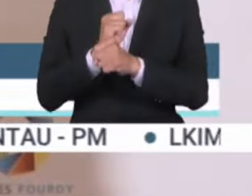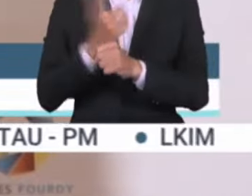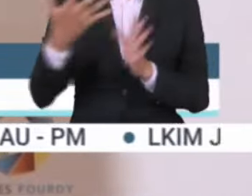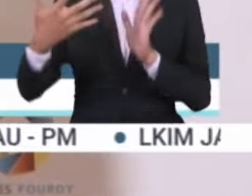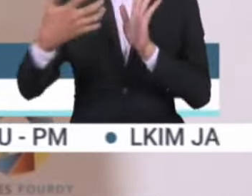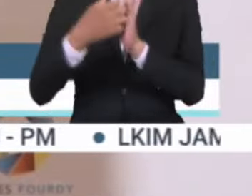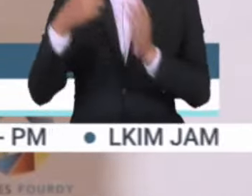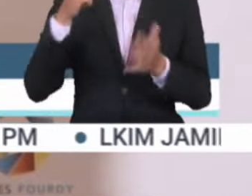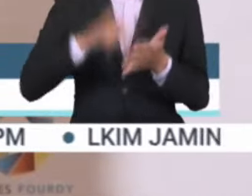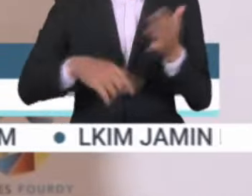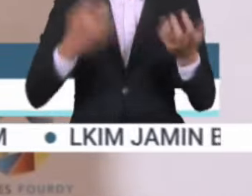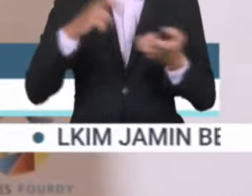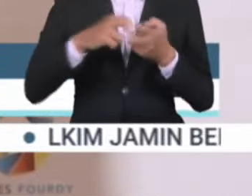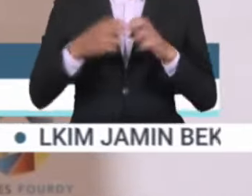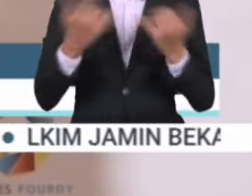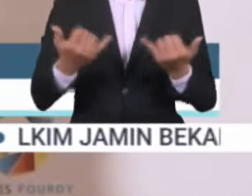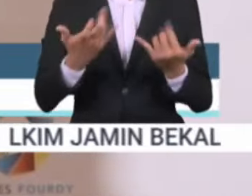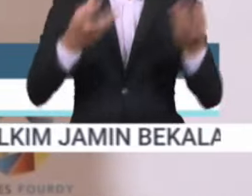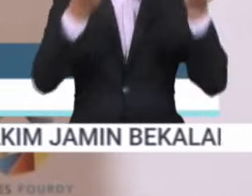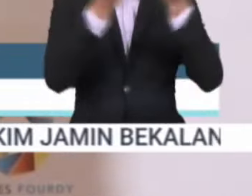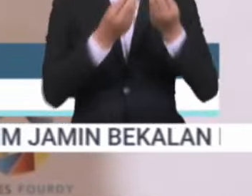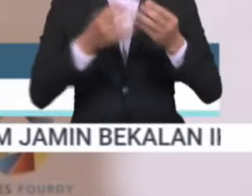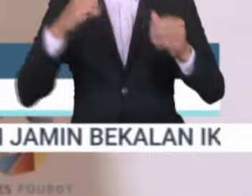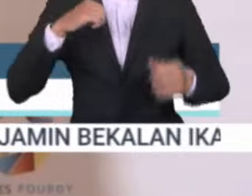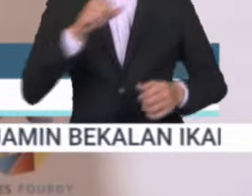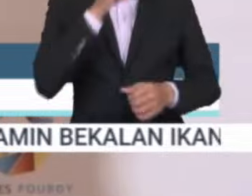kekangan kita ialah peralatan, bilangan orang,